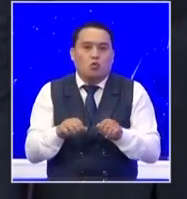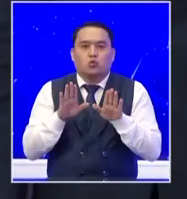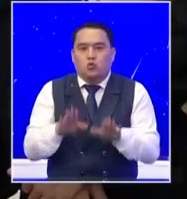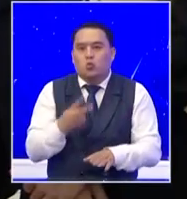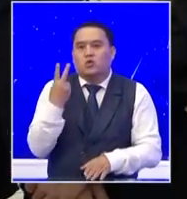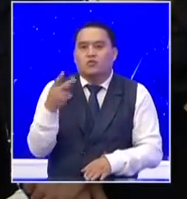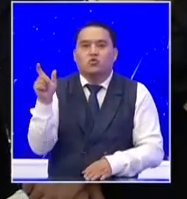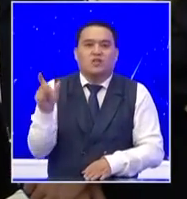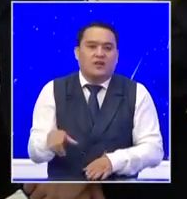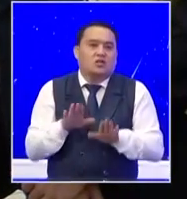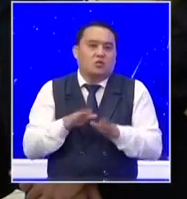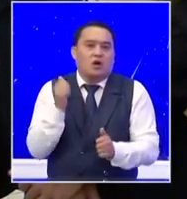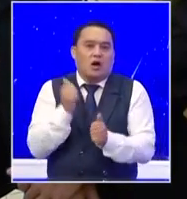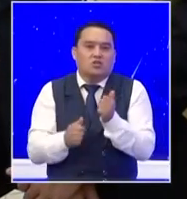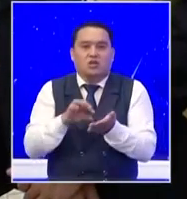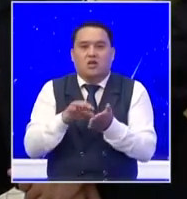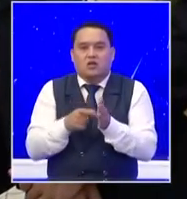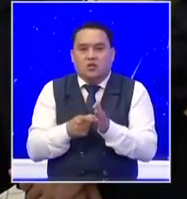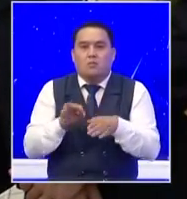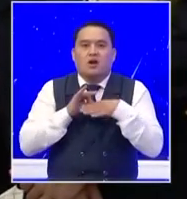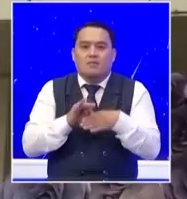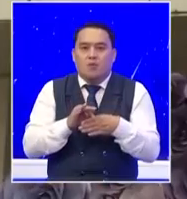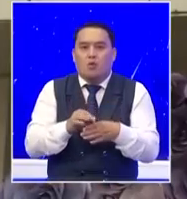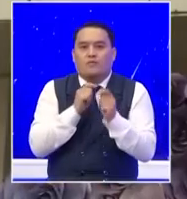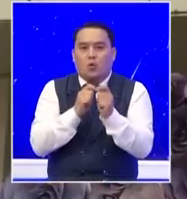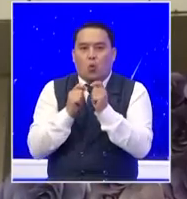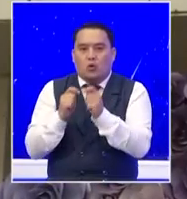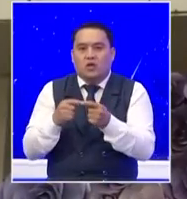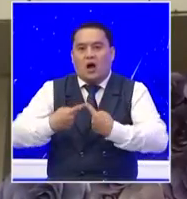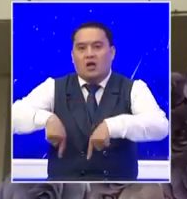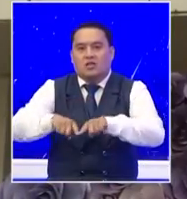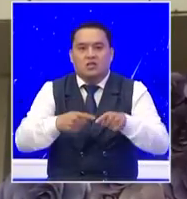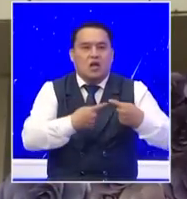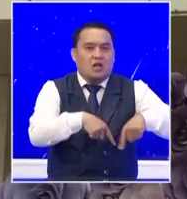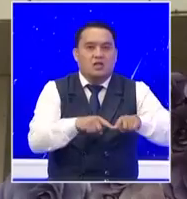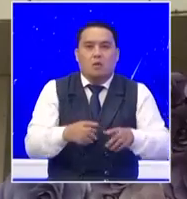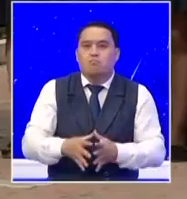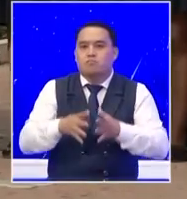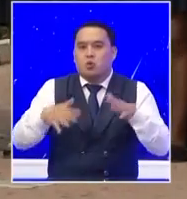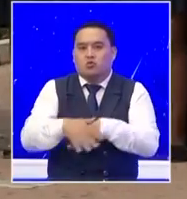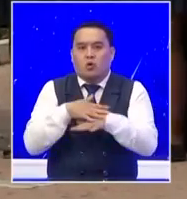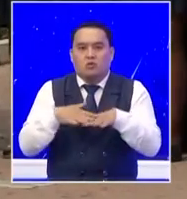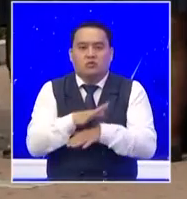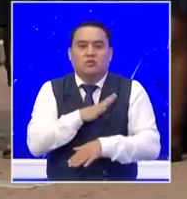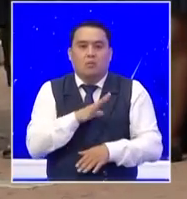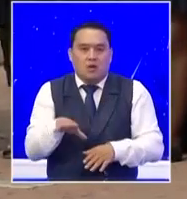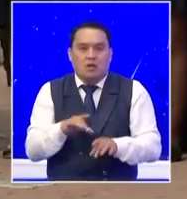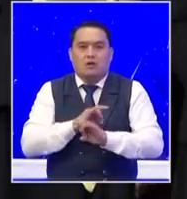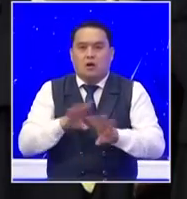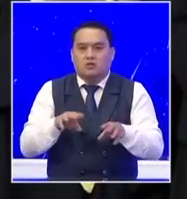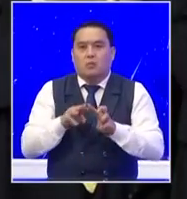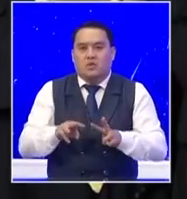не более 2 человек. Каждый класс будет проводить мероприятия по вручению отдельно, чтобы не было большого скопления людей, отметили